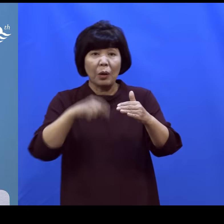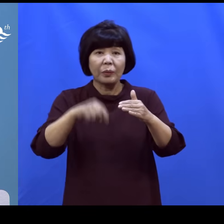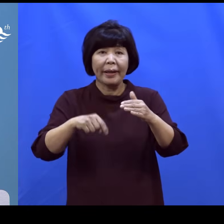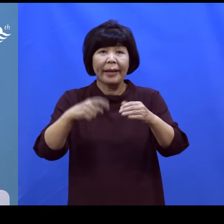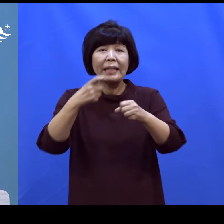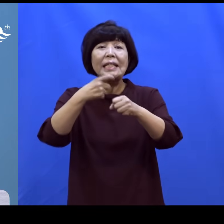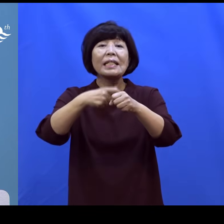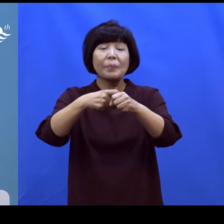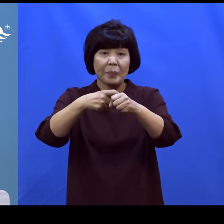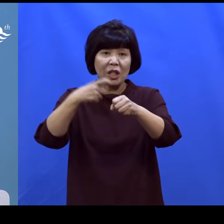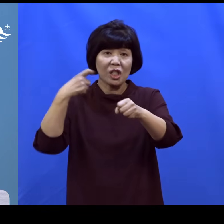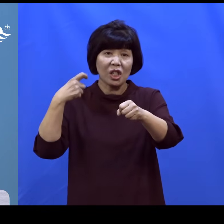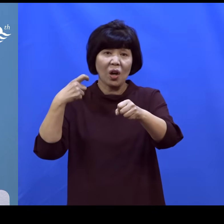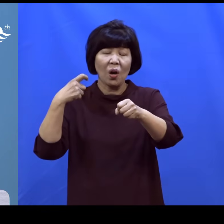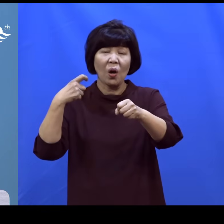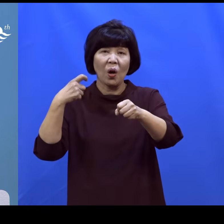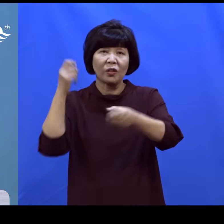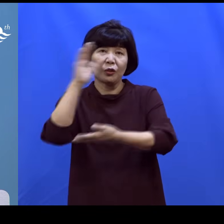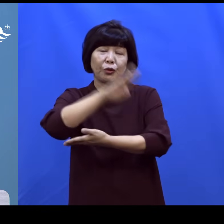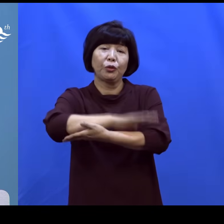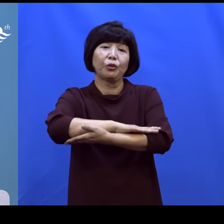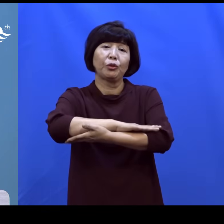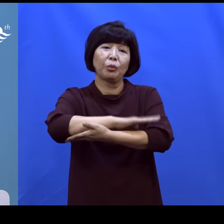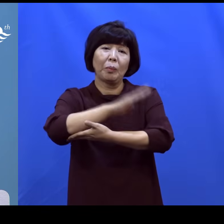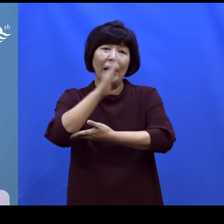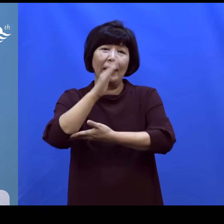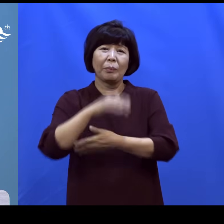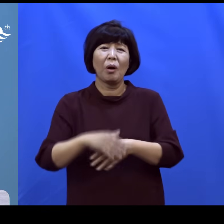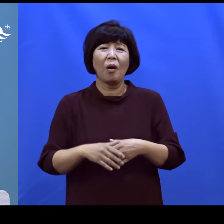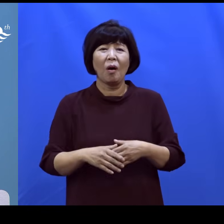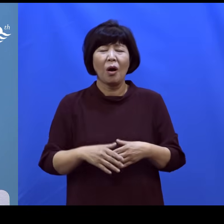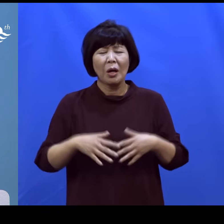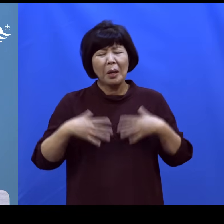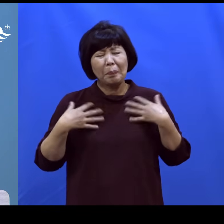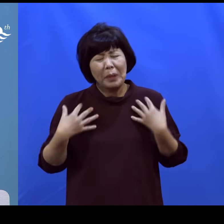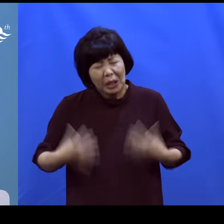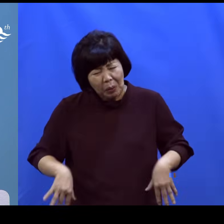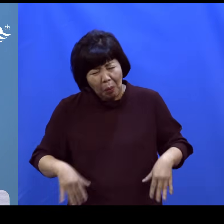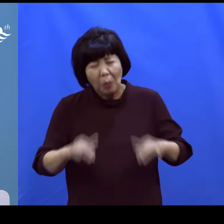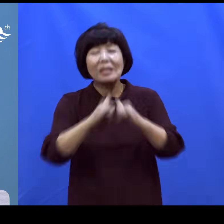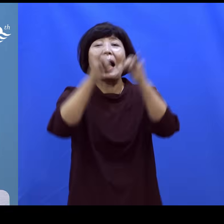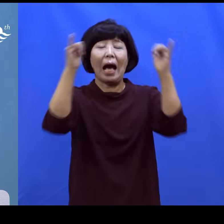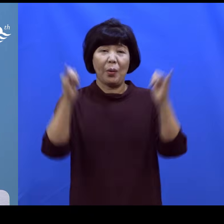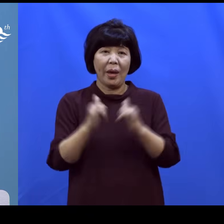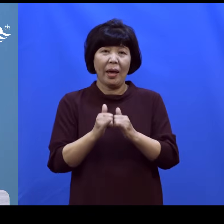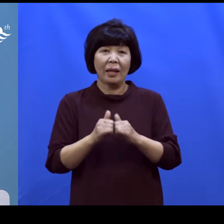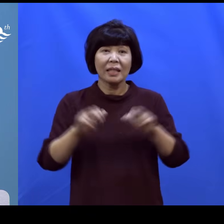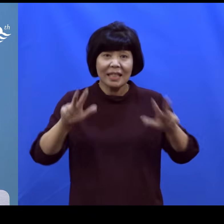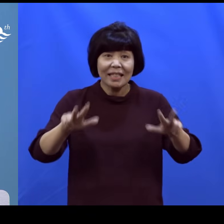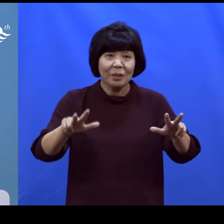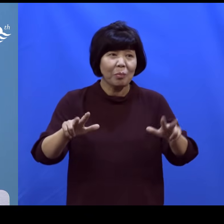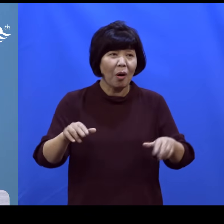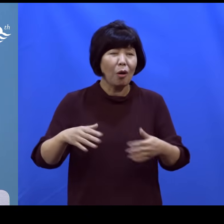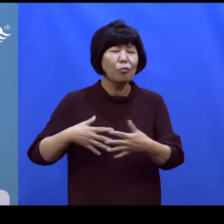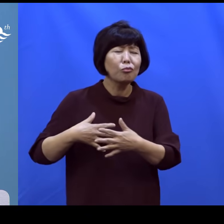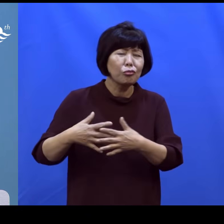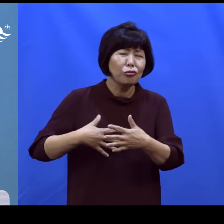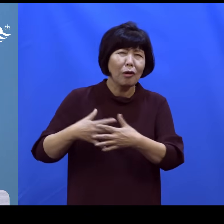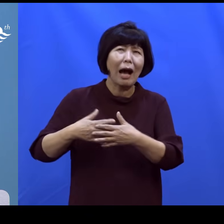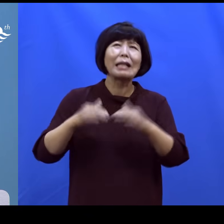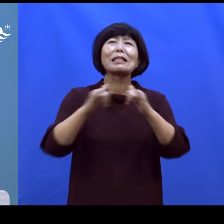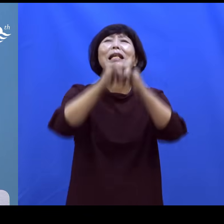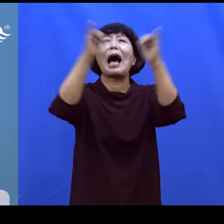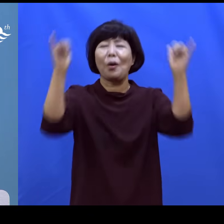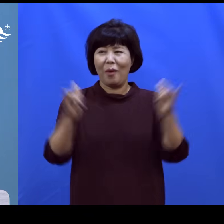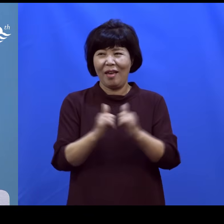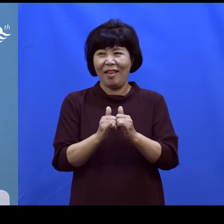전에 피로사회를 지었어요. 최근에 책이 불안사회예요. 피로사회가 오래 갔는데 이게 지금 불안사회로 가는 거예요.